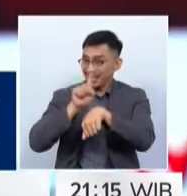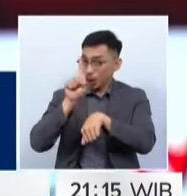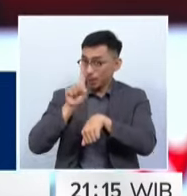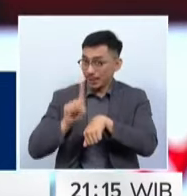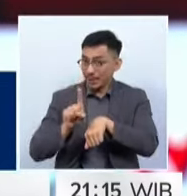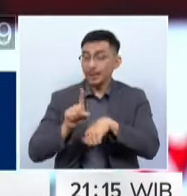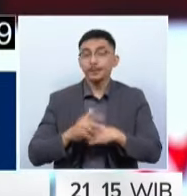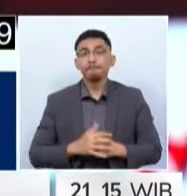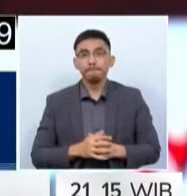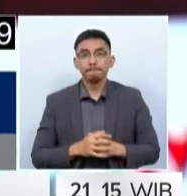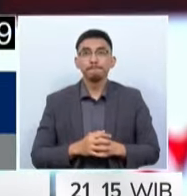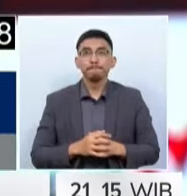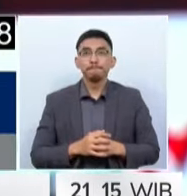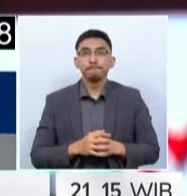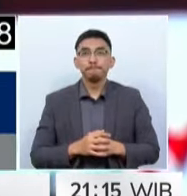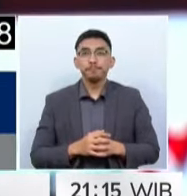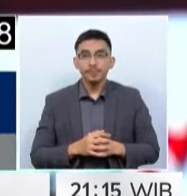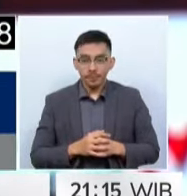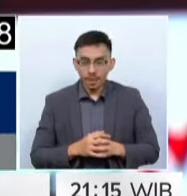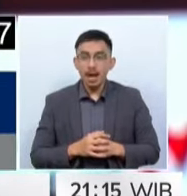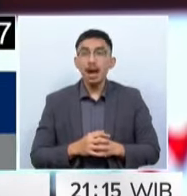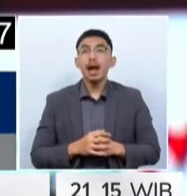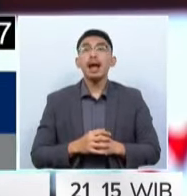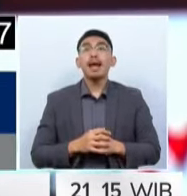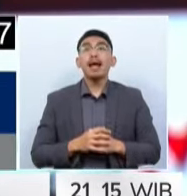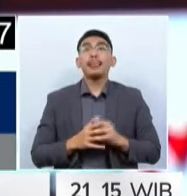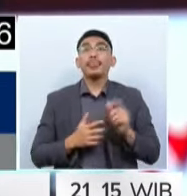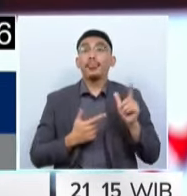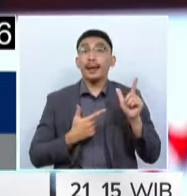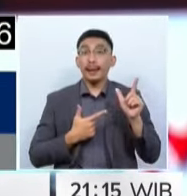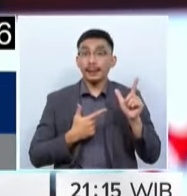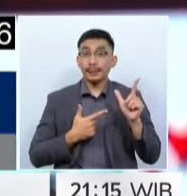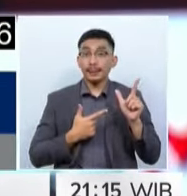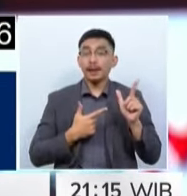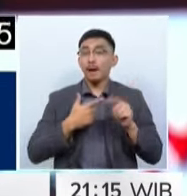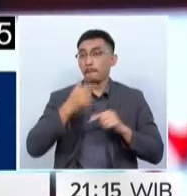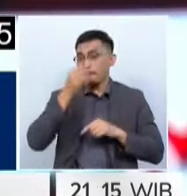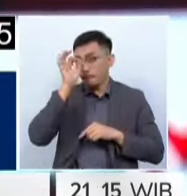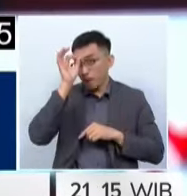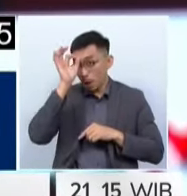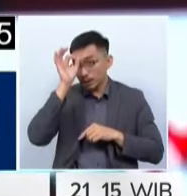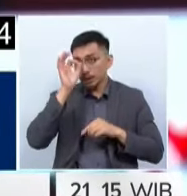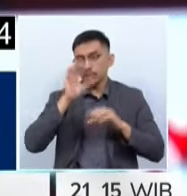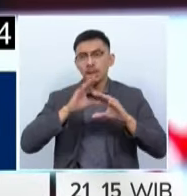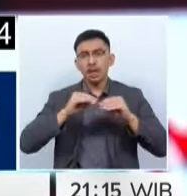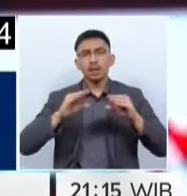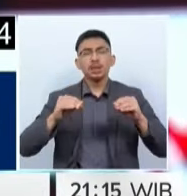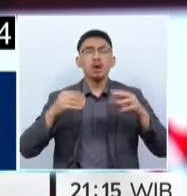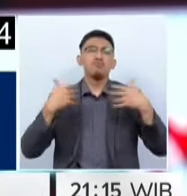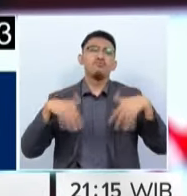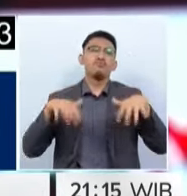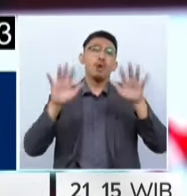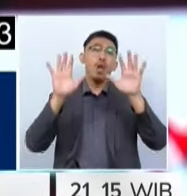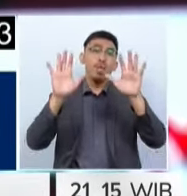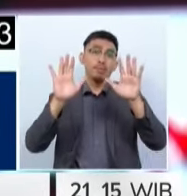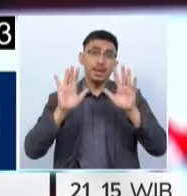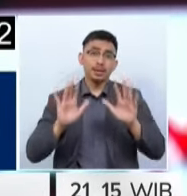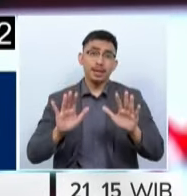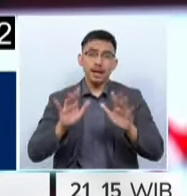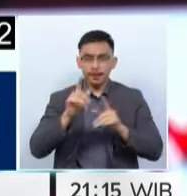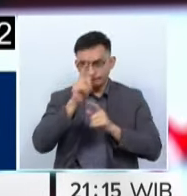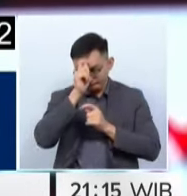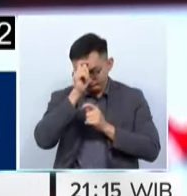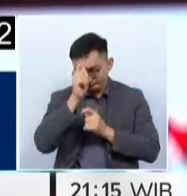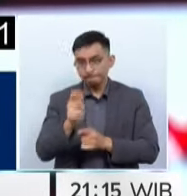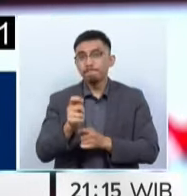TNI tentara kita polisi kita semua bekerja luar biasa di lapangan kita harus berikan rasa hormat dan terima kasih